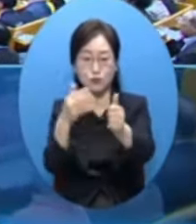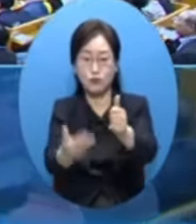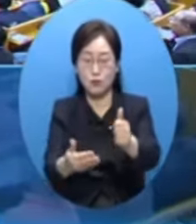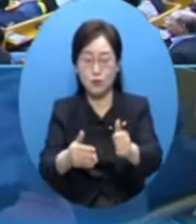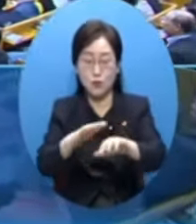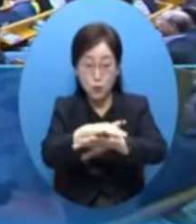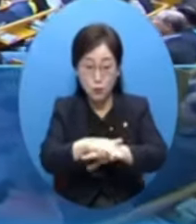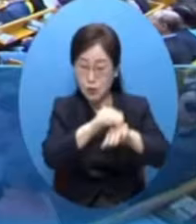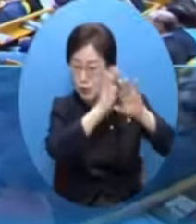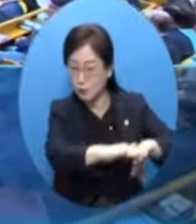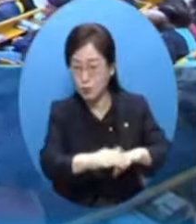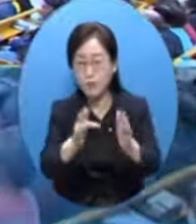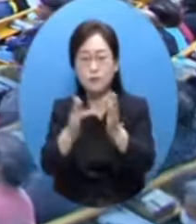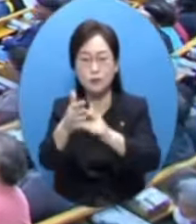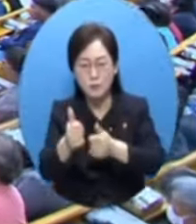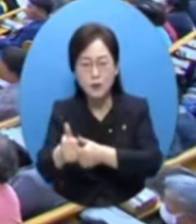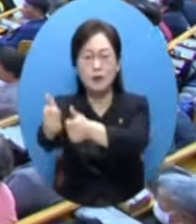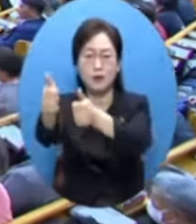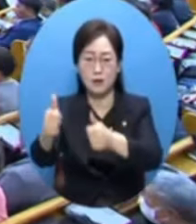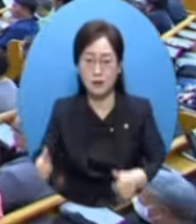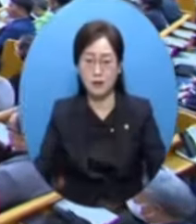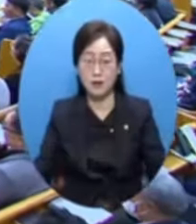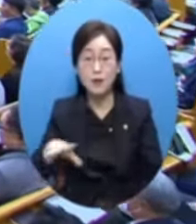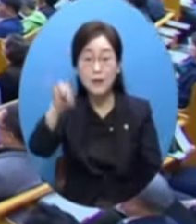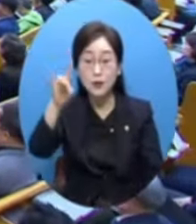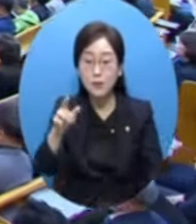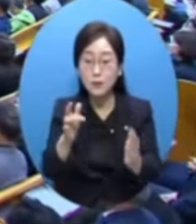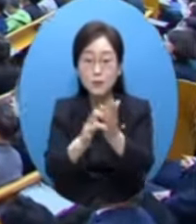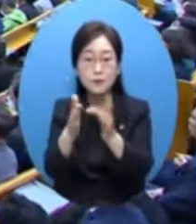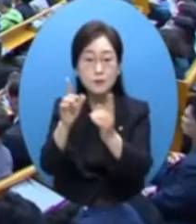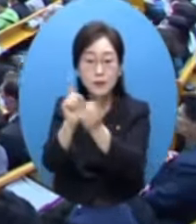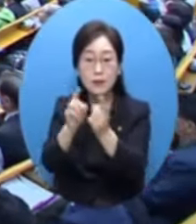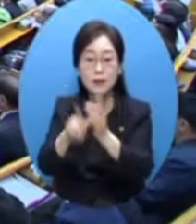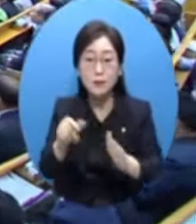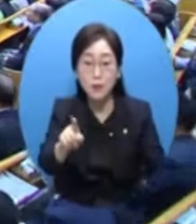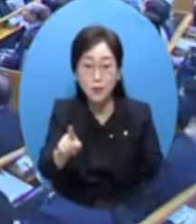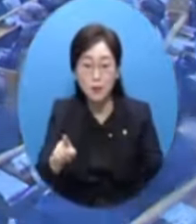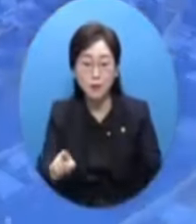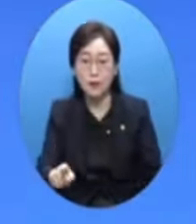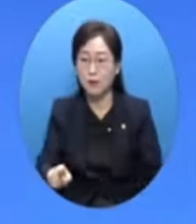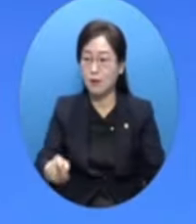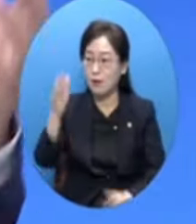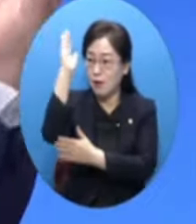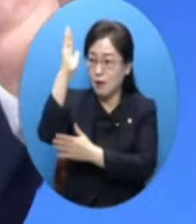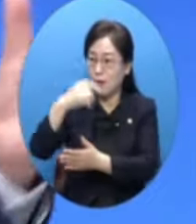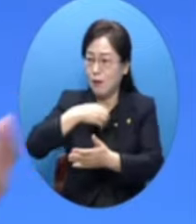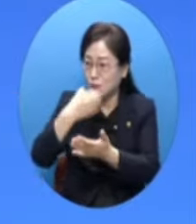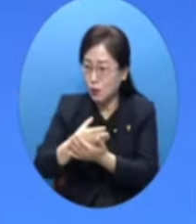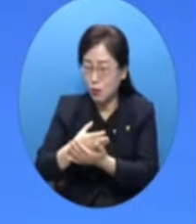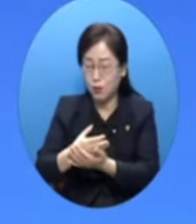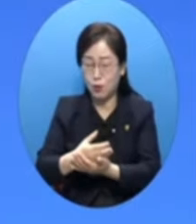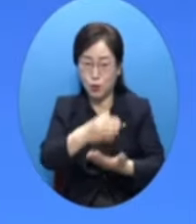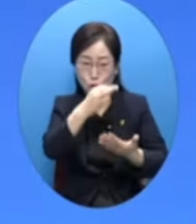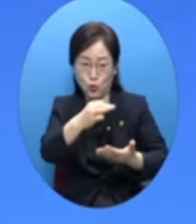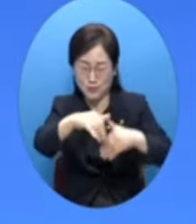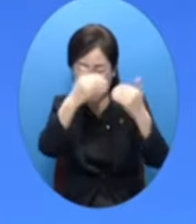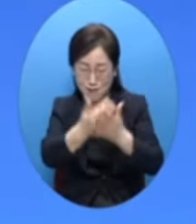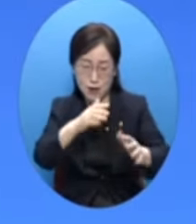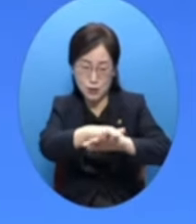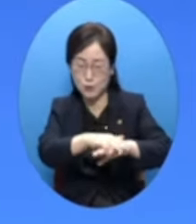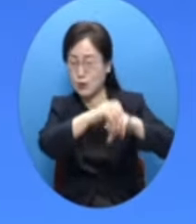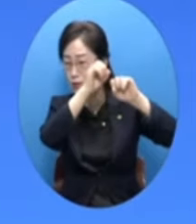예수를 따르니라. 저들이 처음 예수님을 만났을 때는 예수님 말씀 듣고 큰 감동을 받고 저들의 전재산인 그물을